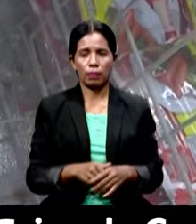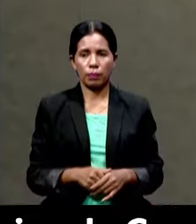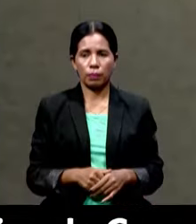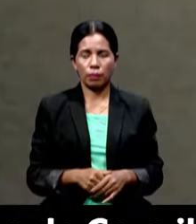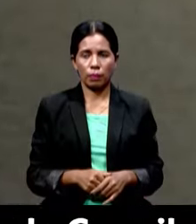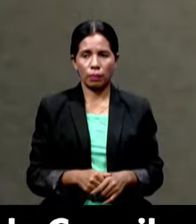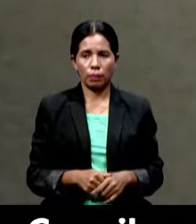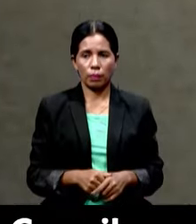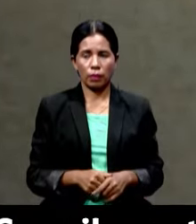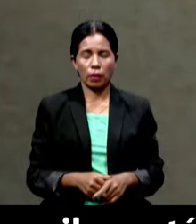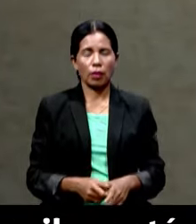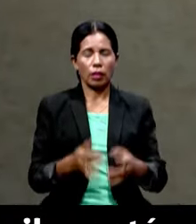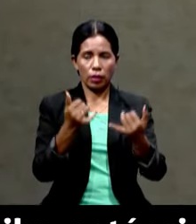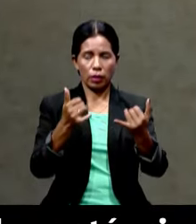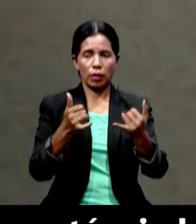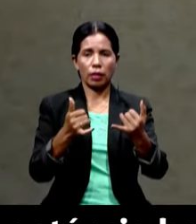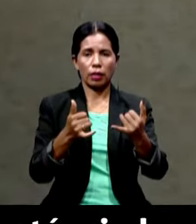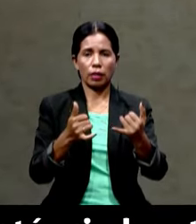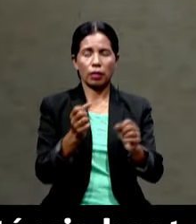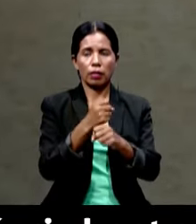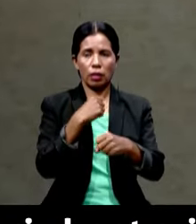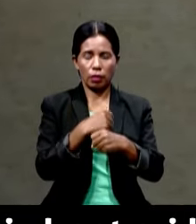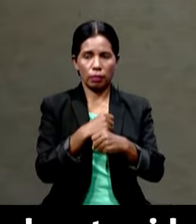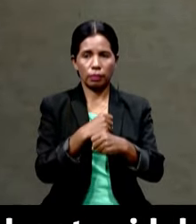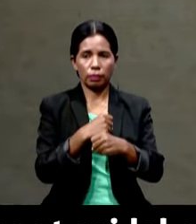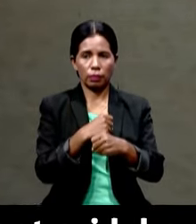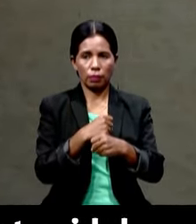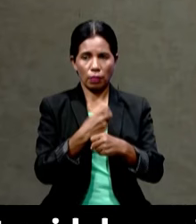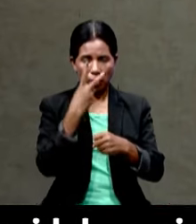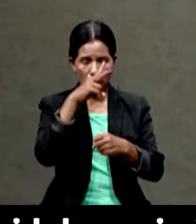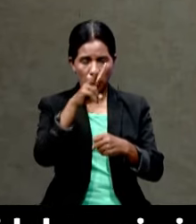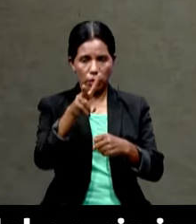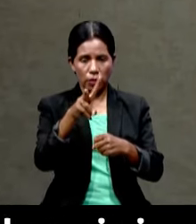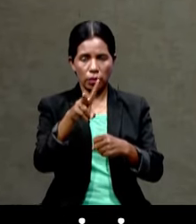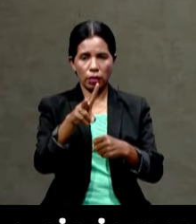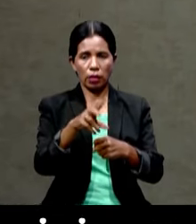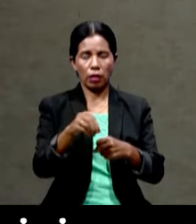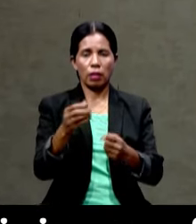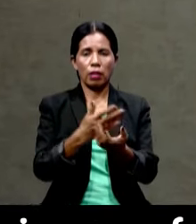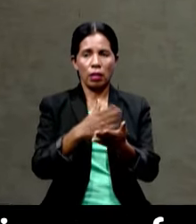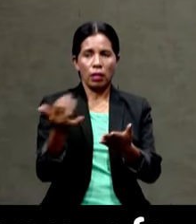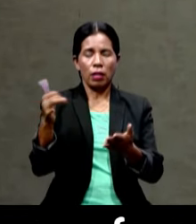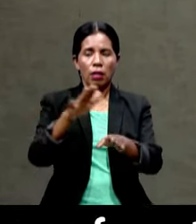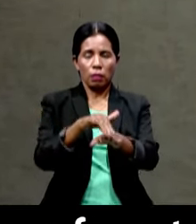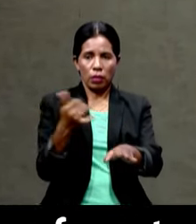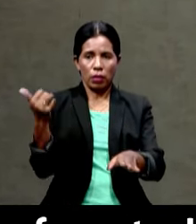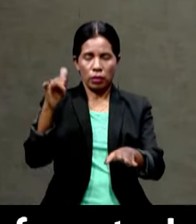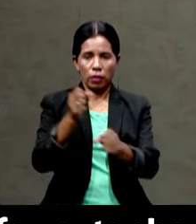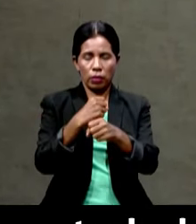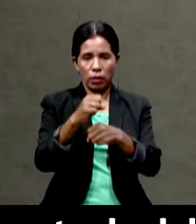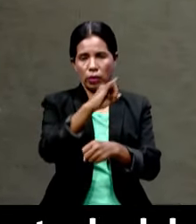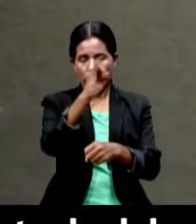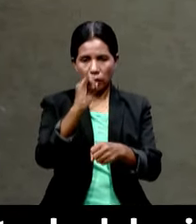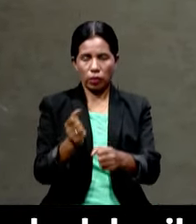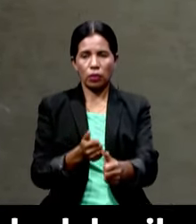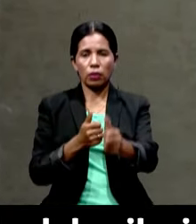Hal infrasam ide ne o sida se halo notifikasi ya sian notifikasi basira i bolu sira para al investigasan tu